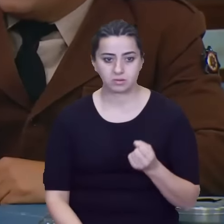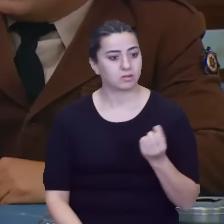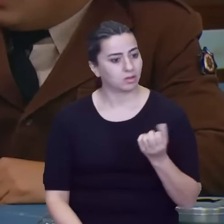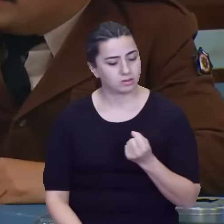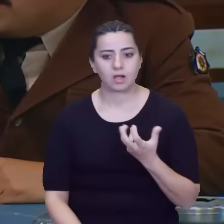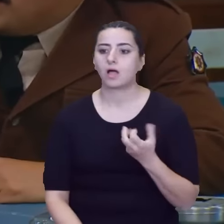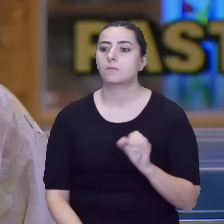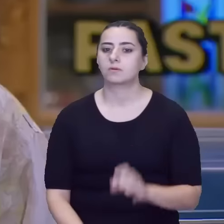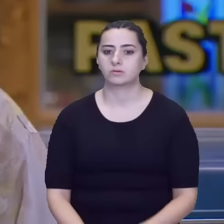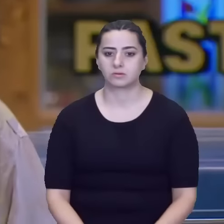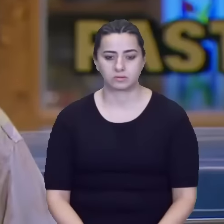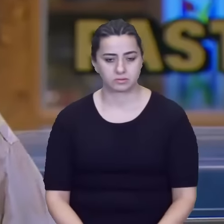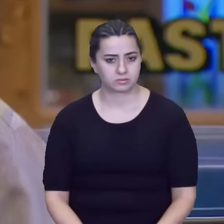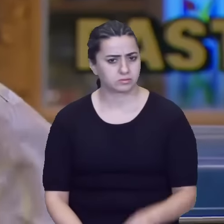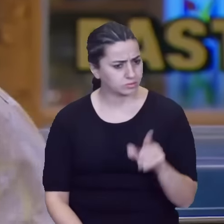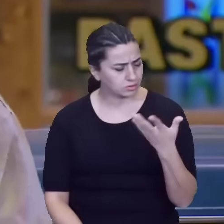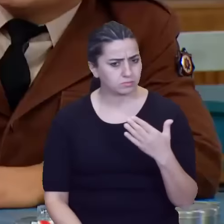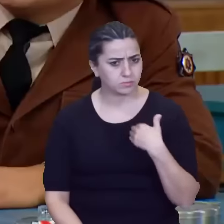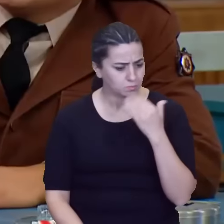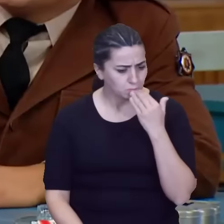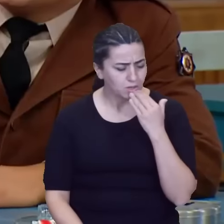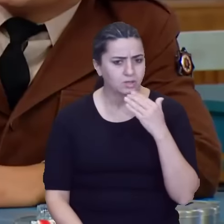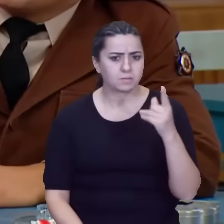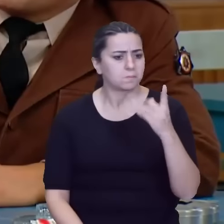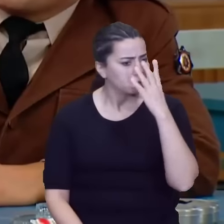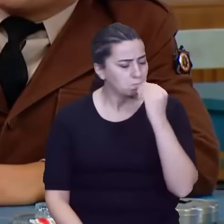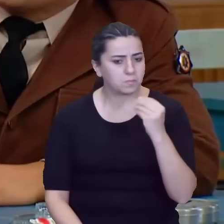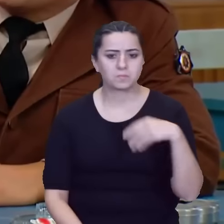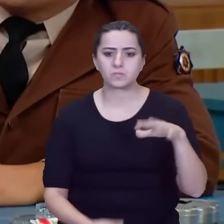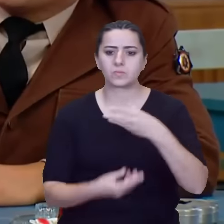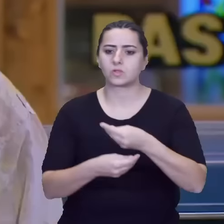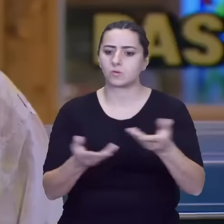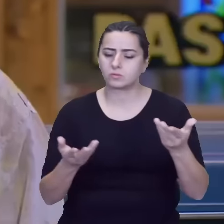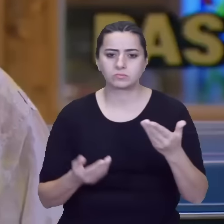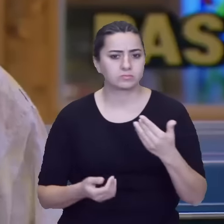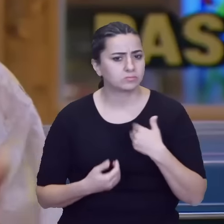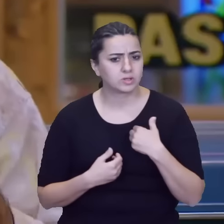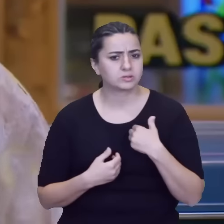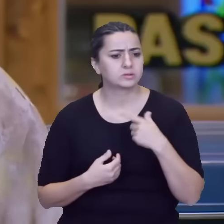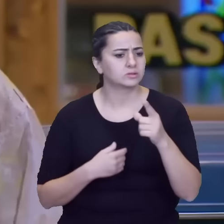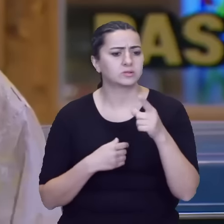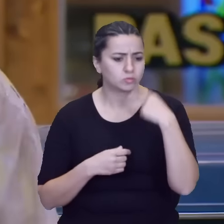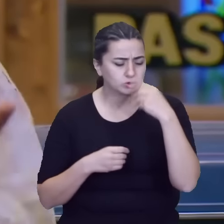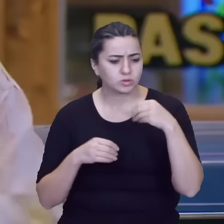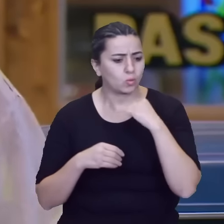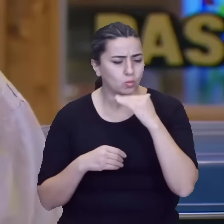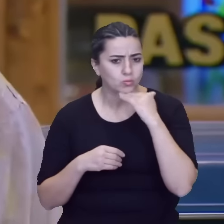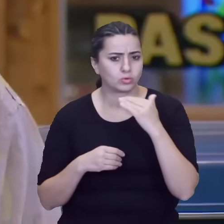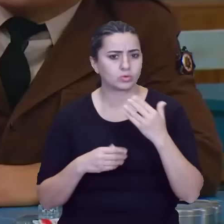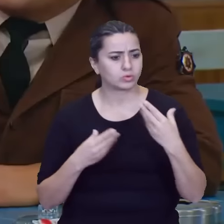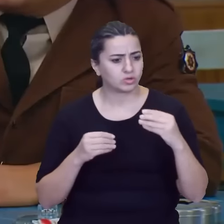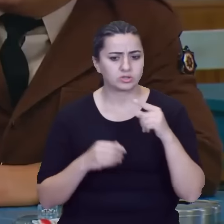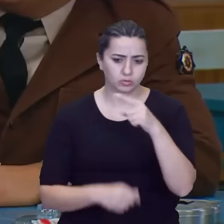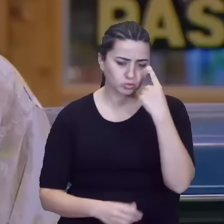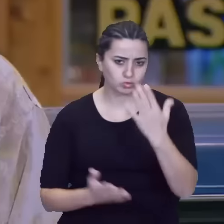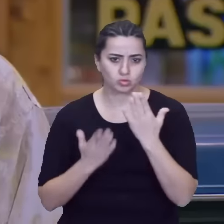Al baba. Ya alma. Lan sana ne ya? Benim peynirimi başkan beğenmiş, bütün protokole ikram etmişim ben. Senin yüzüne hiçbir şey satamadım. İki araba mal satardım ben